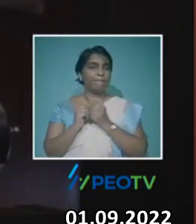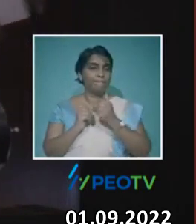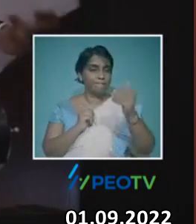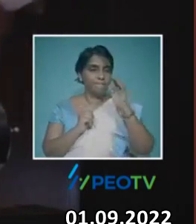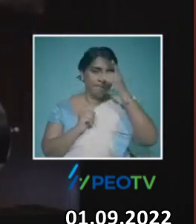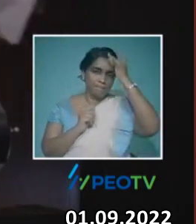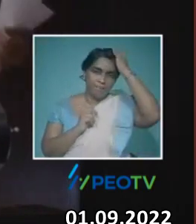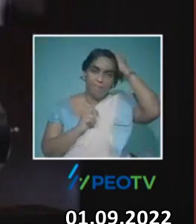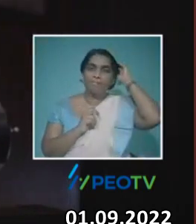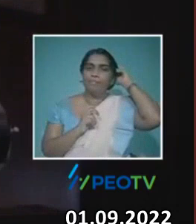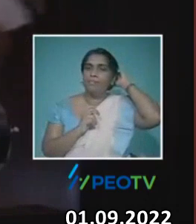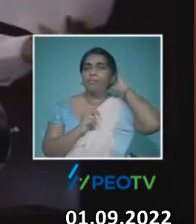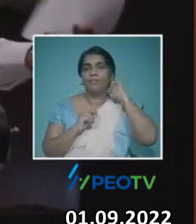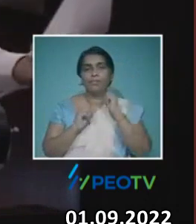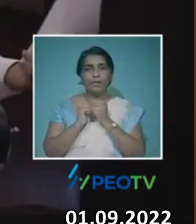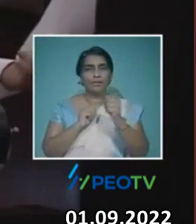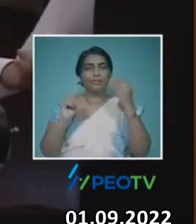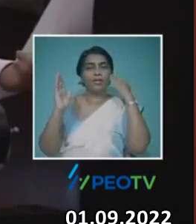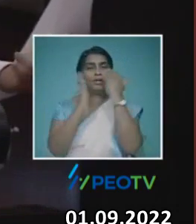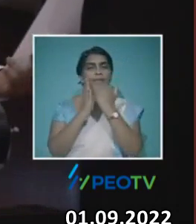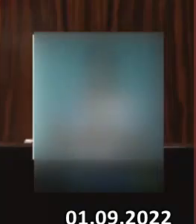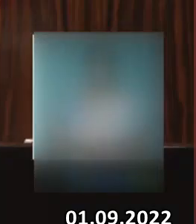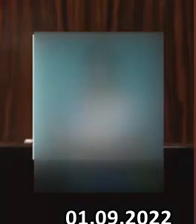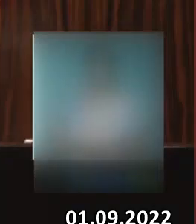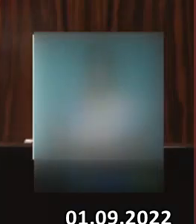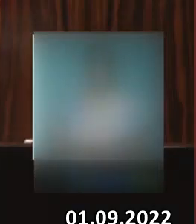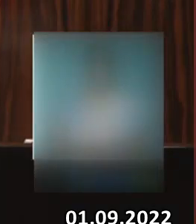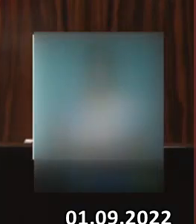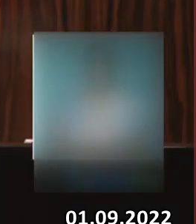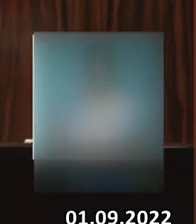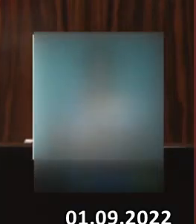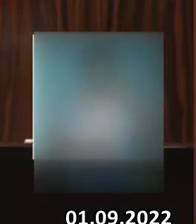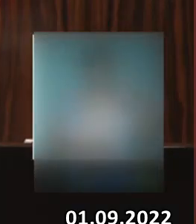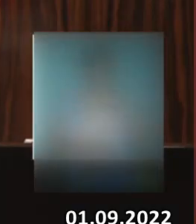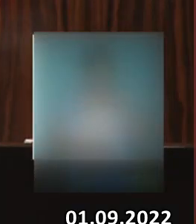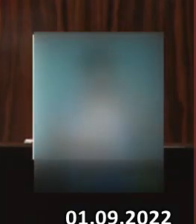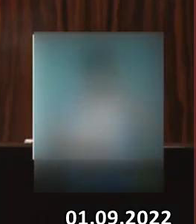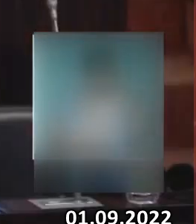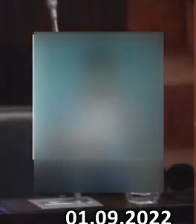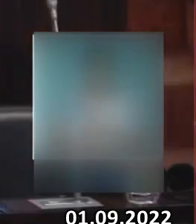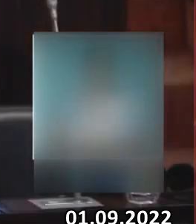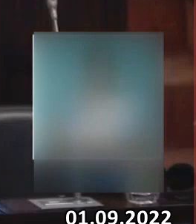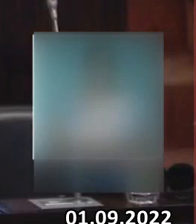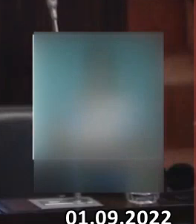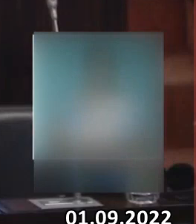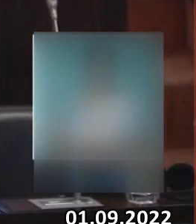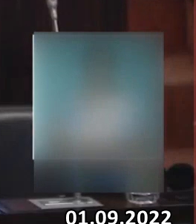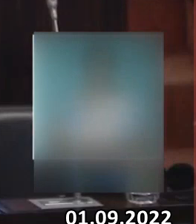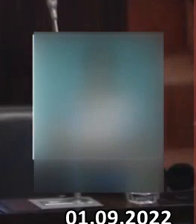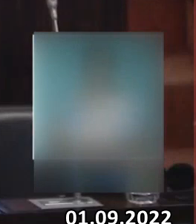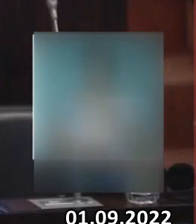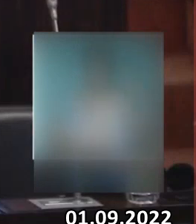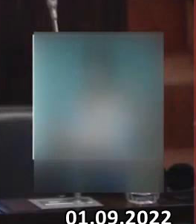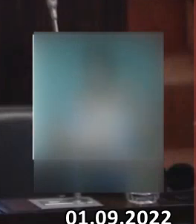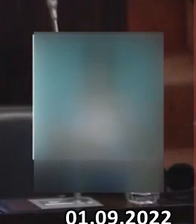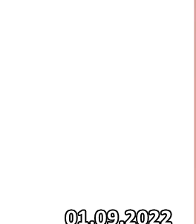බැරුව බොරුවට වටේ දුවනවා සර්වපාක්ෂික කියන ලේබල් එක ගන්න. මේ අතර අද පාර්ලිමේන්තුවේදී මුදල් බලතල ගැන සංවාදයක් ඇති වුණා. ඊයේ